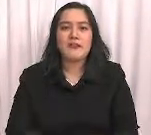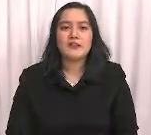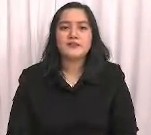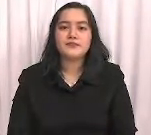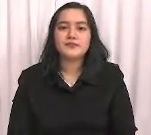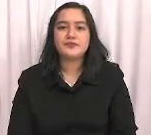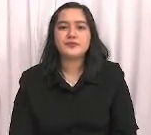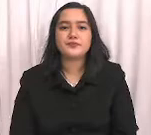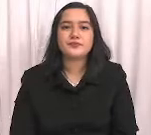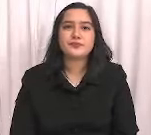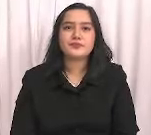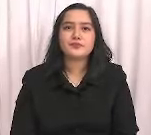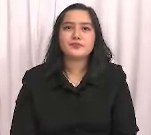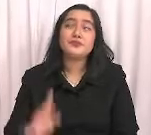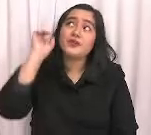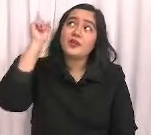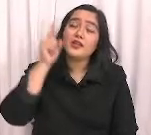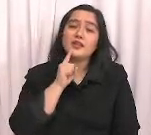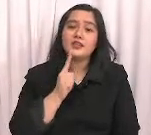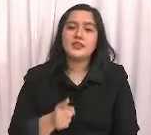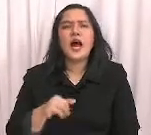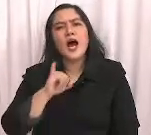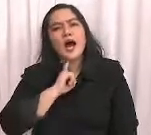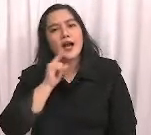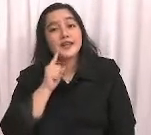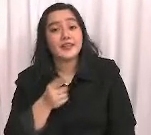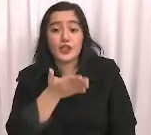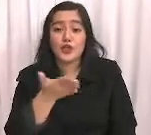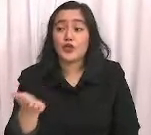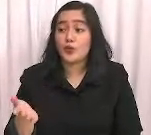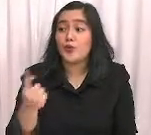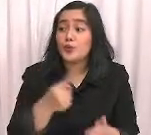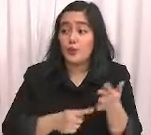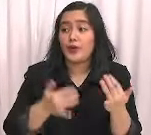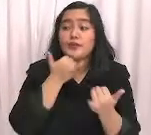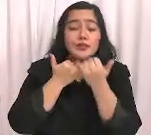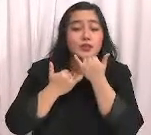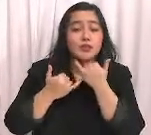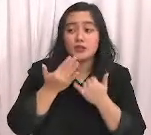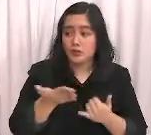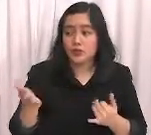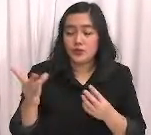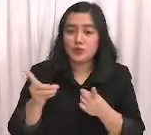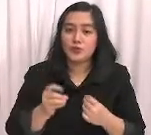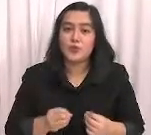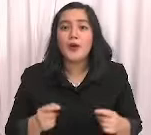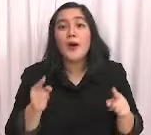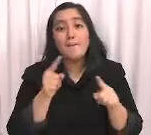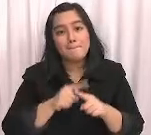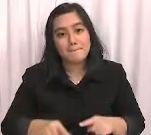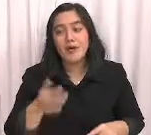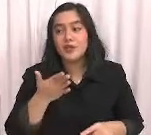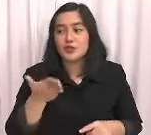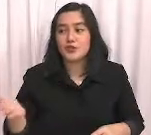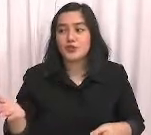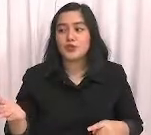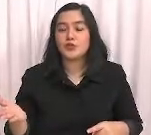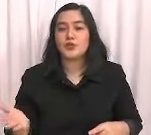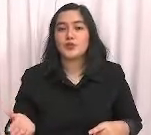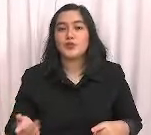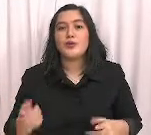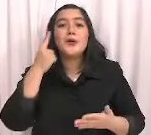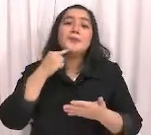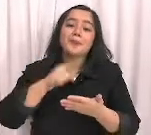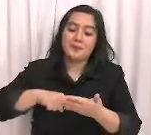mali yung ginawa mo, pero ang sukli ko sa iyo, gagawin ko ng tama. Amen. Amen. Yes, Pastor. Yeah. Yun ang pinakamaganda dyan. Yun ang